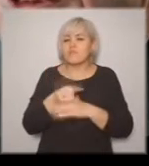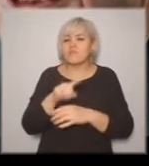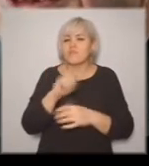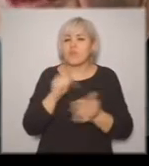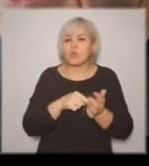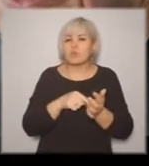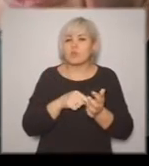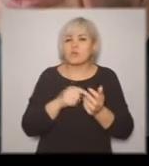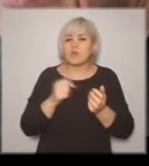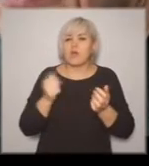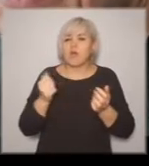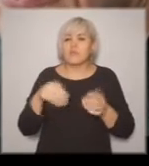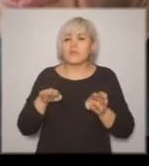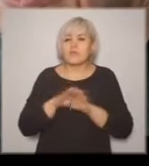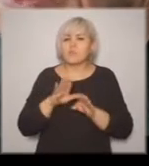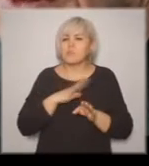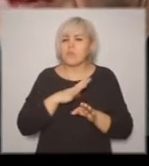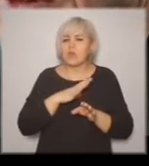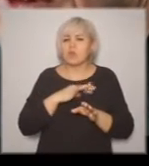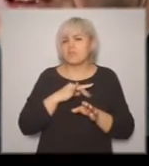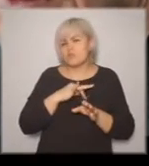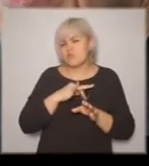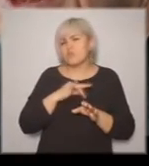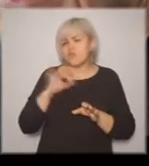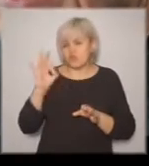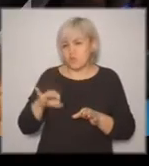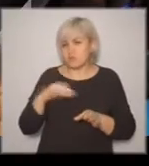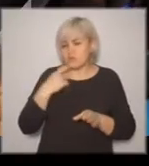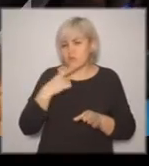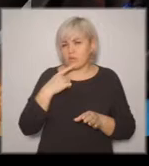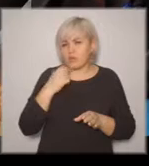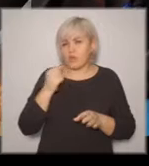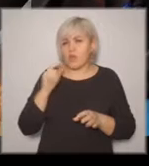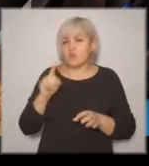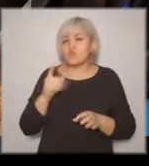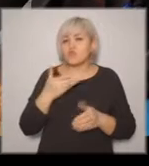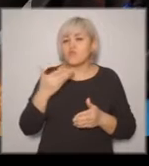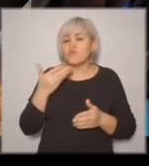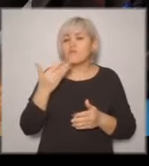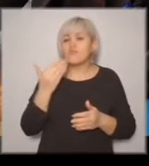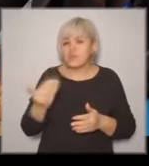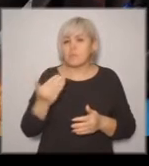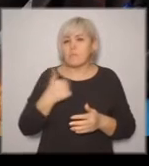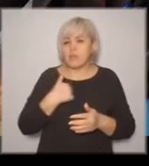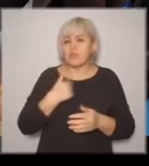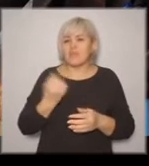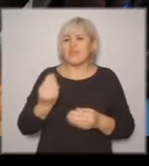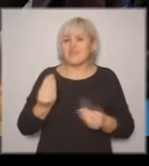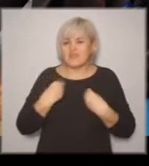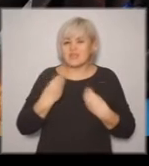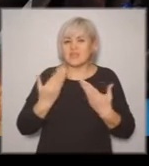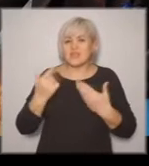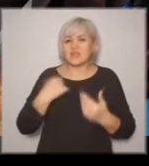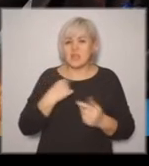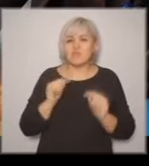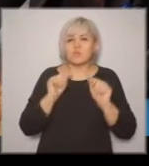вам ничего не дадим, до свидания, и все. Мы можем, скажем так,